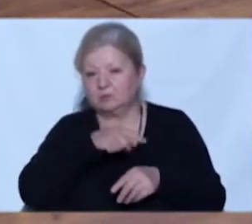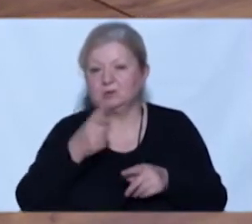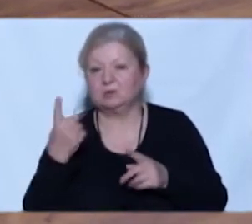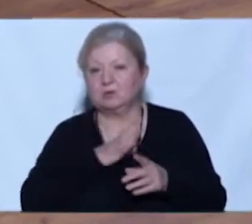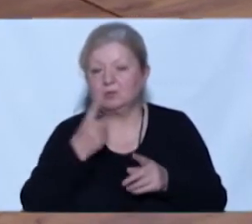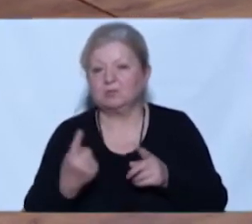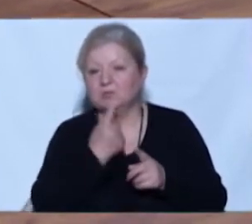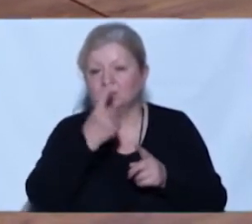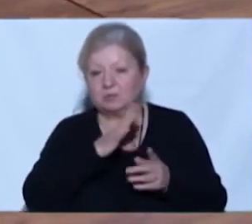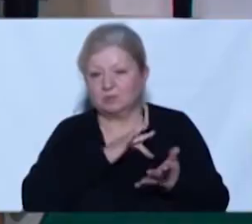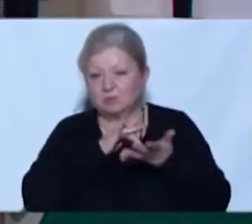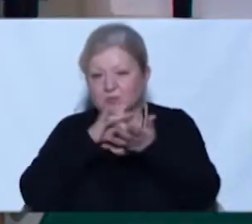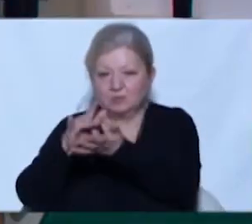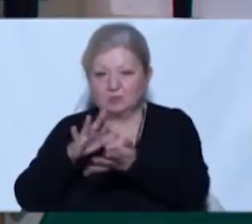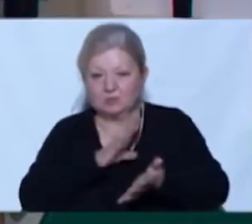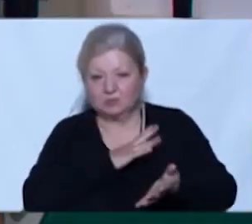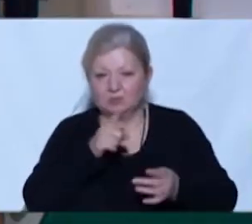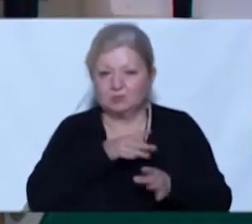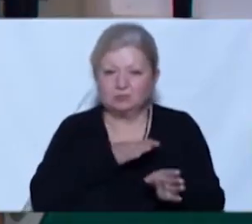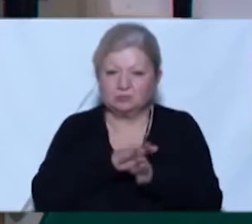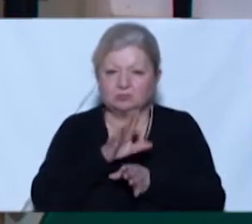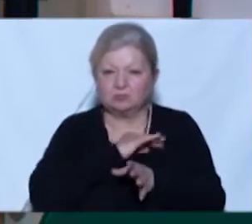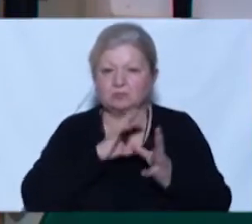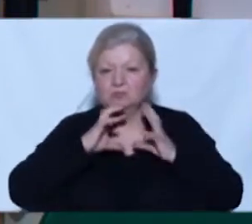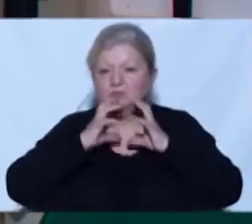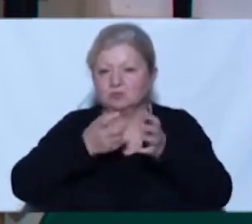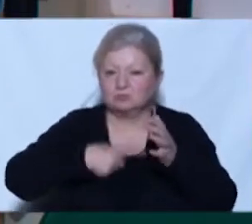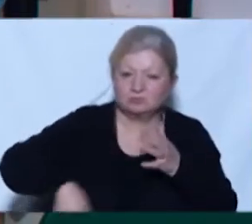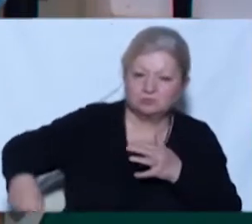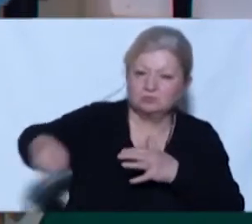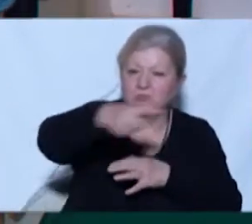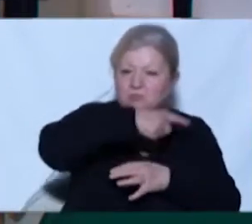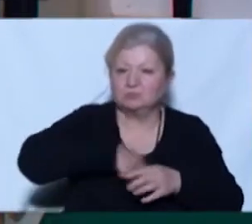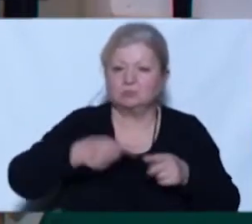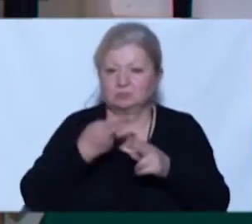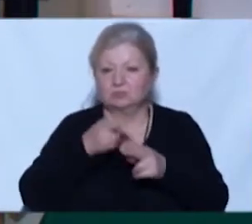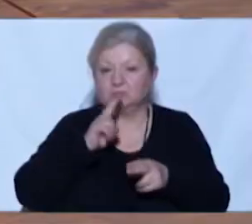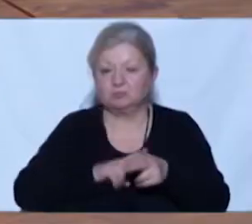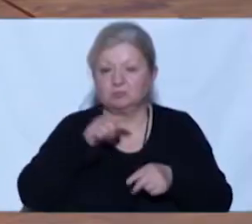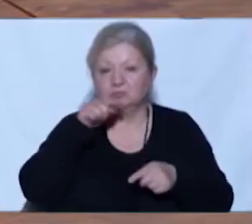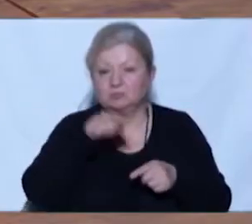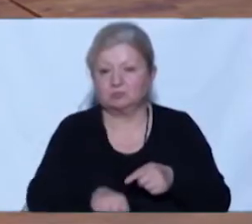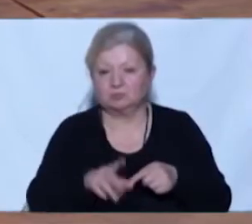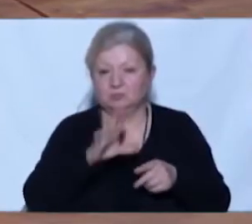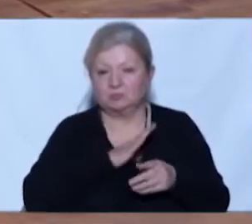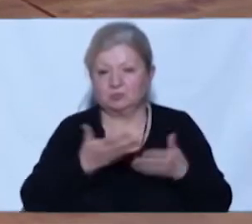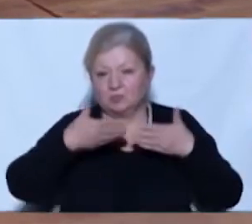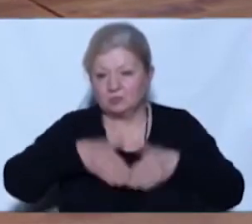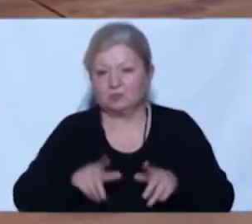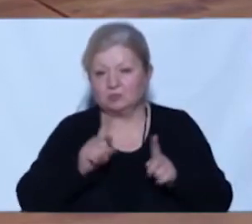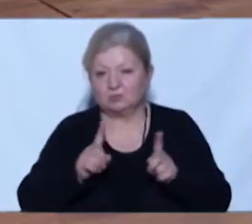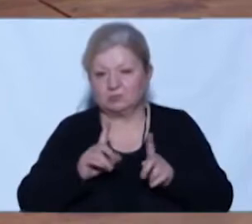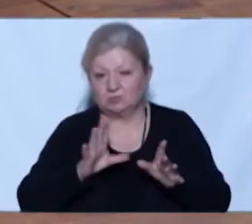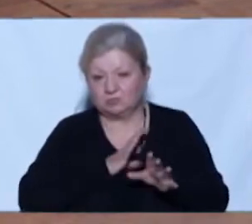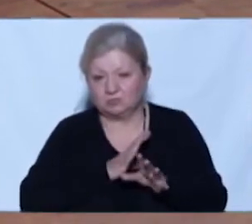ექსპედიცია, სრულყოფილი ექსპედიცია, რომელმაც მსოფლიო შემოიარა. ამითი დამტკიცდა კიდევ ერთხელ ის ვერსია, რაც მანამდეც